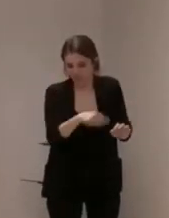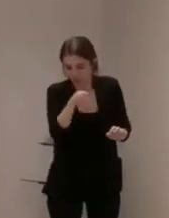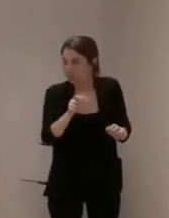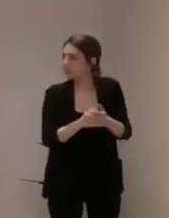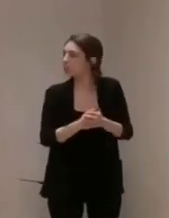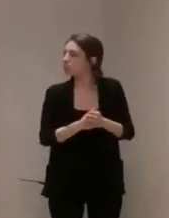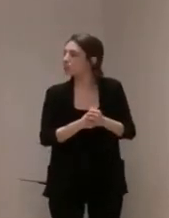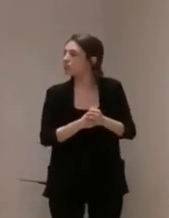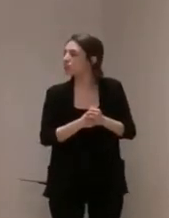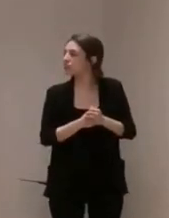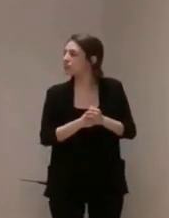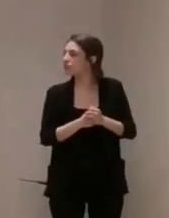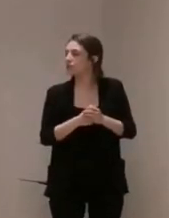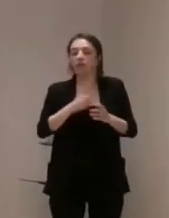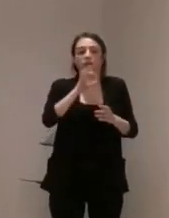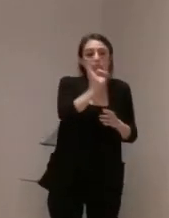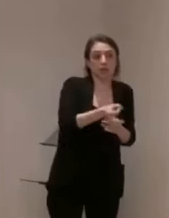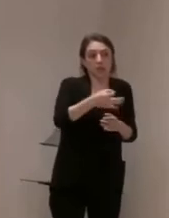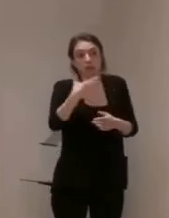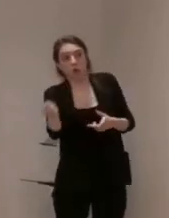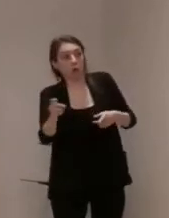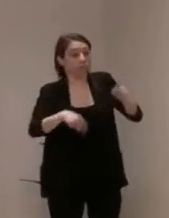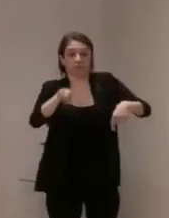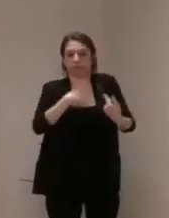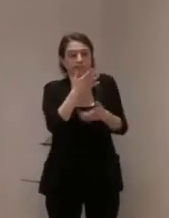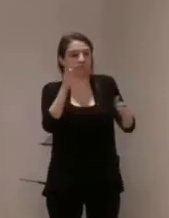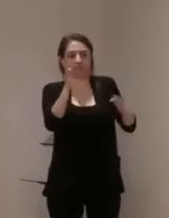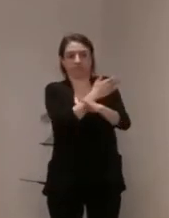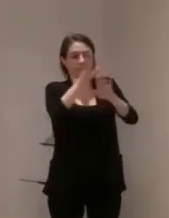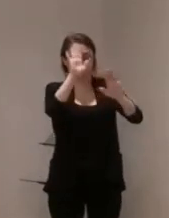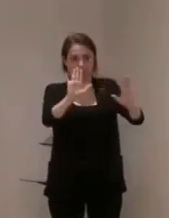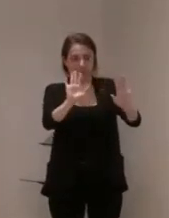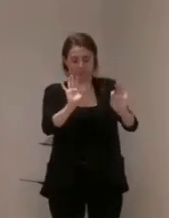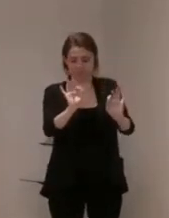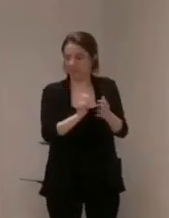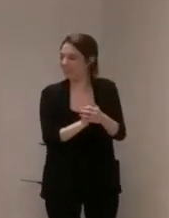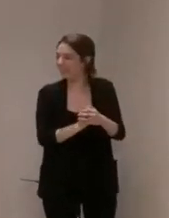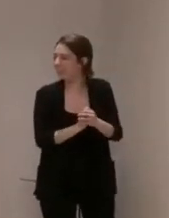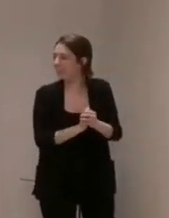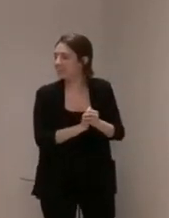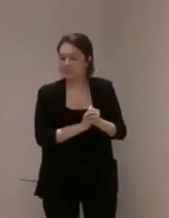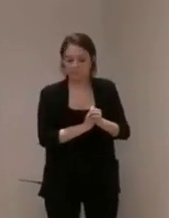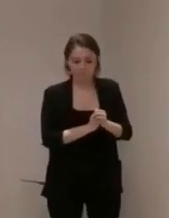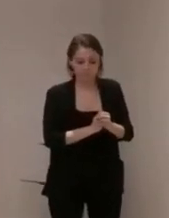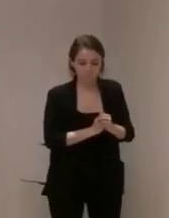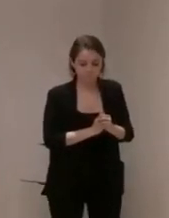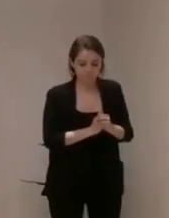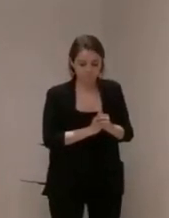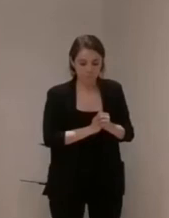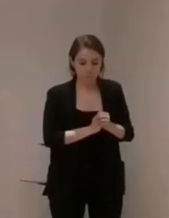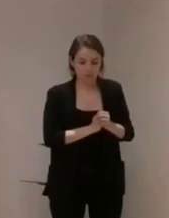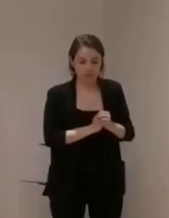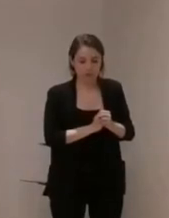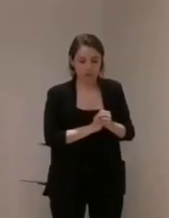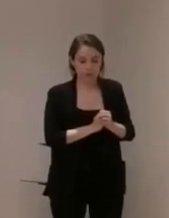No. Sí, no, vull dir que és una part d'un repte general, que és el de, per dir-ho